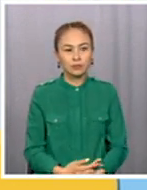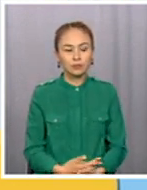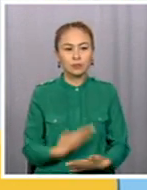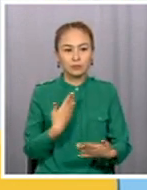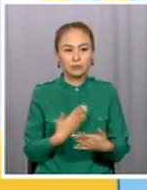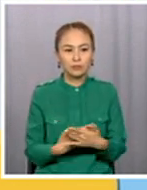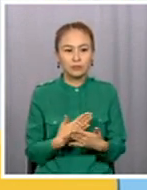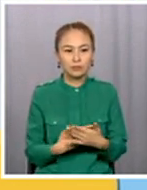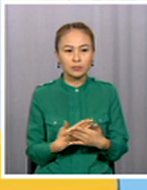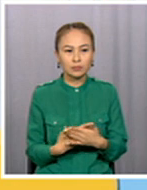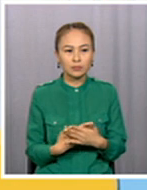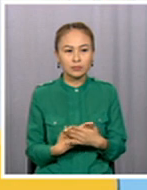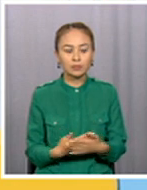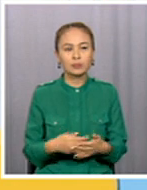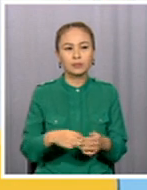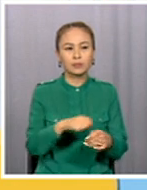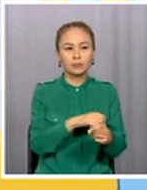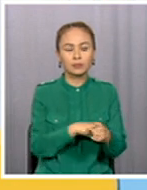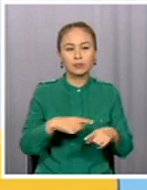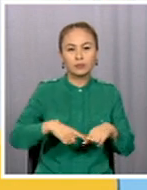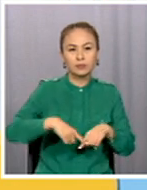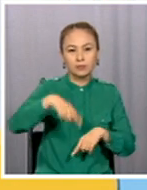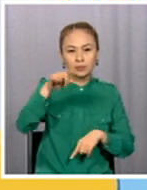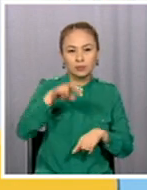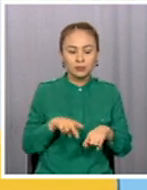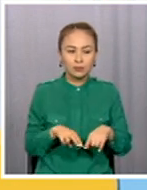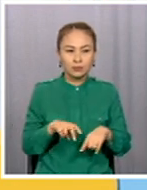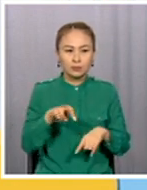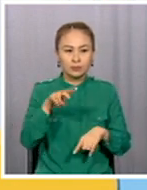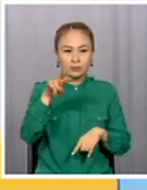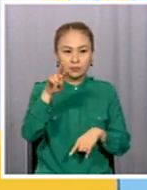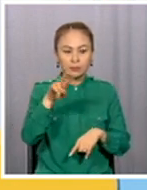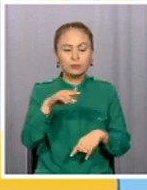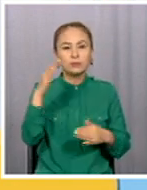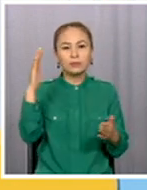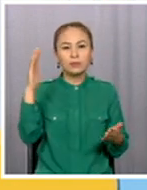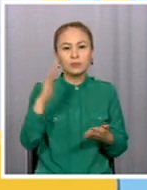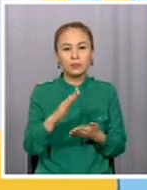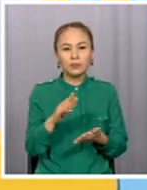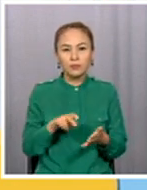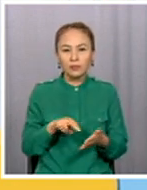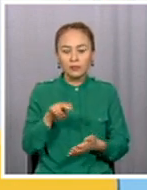Мысалы, ұзын саты, қысқа саты.